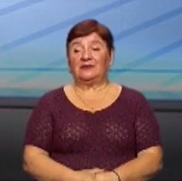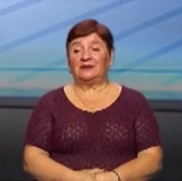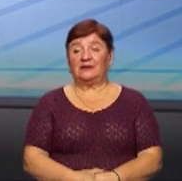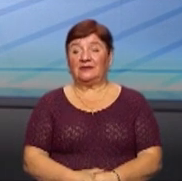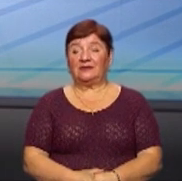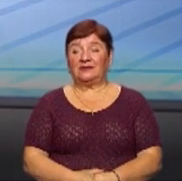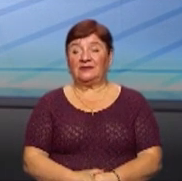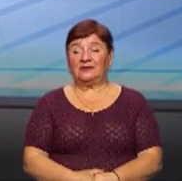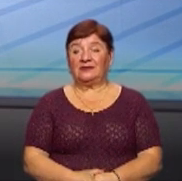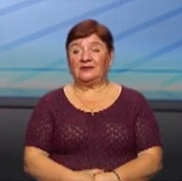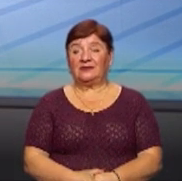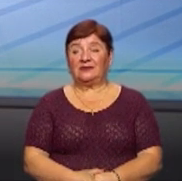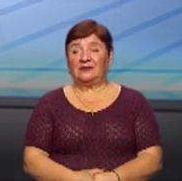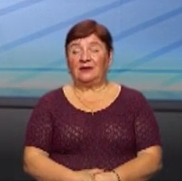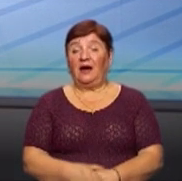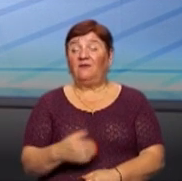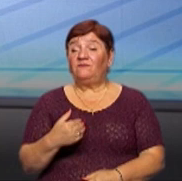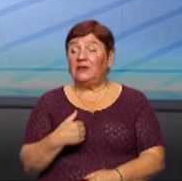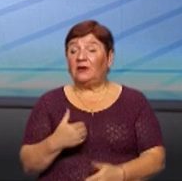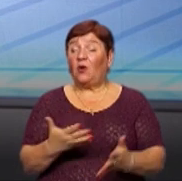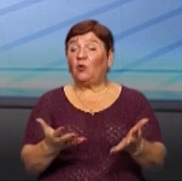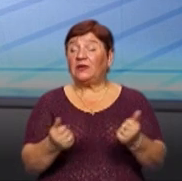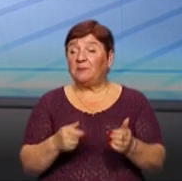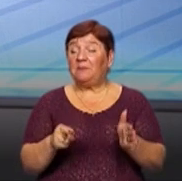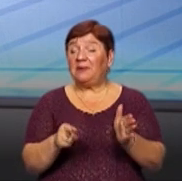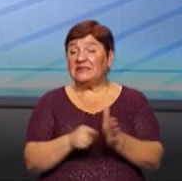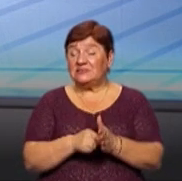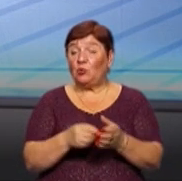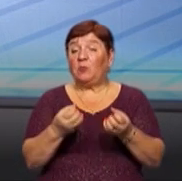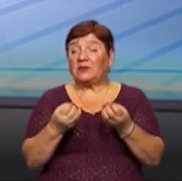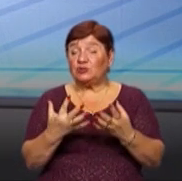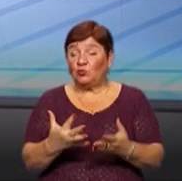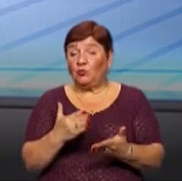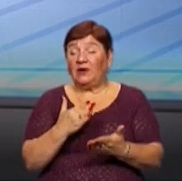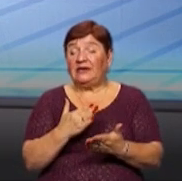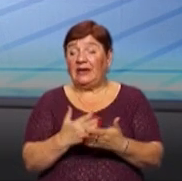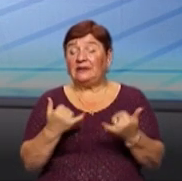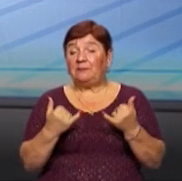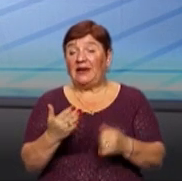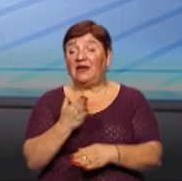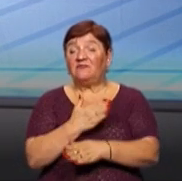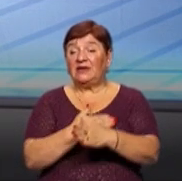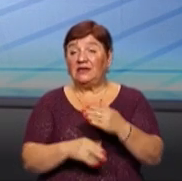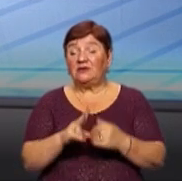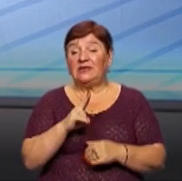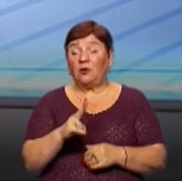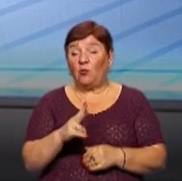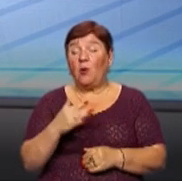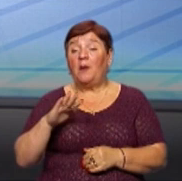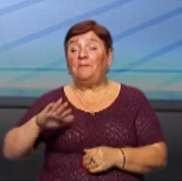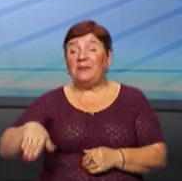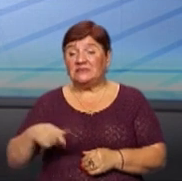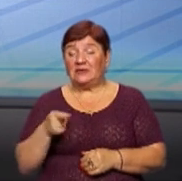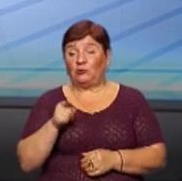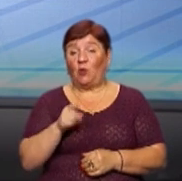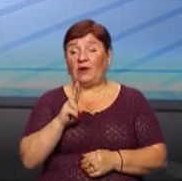день? Пенсію ви отримуєте? Він отримує звичайну пенсію, як я зрозуміла, а має тепер інвалідність, яку отримав уже після